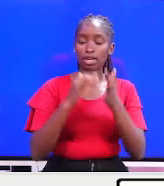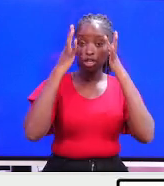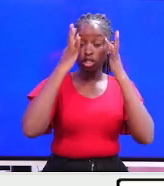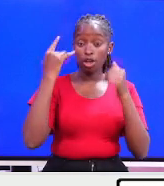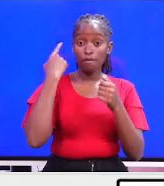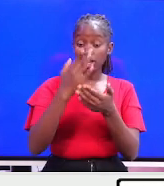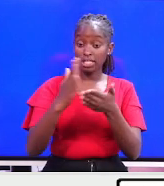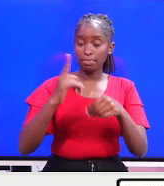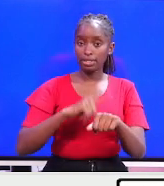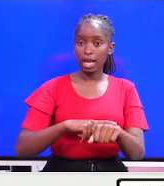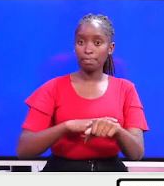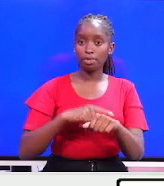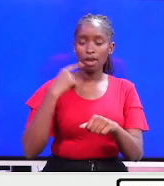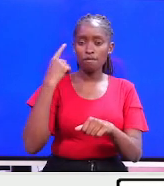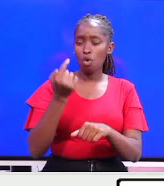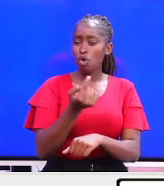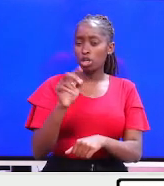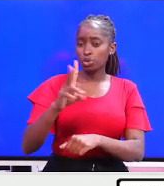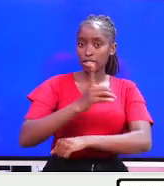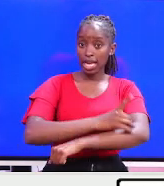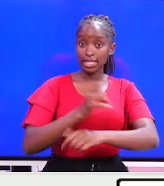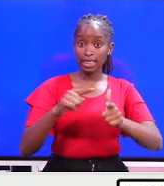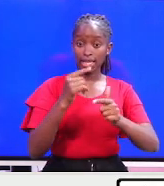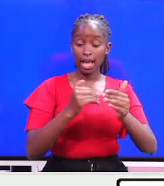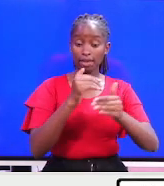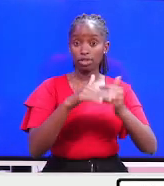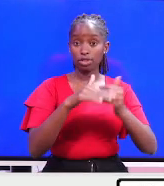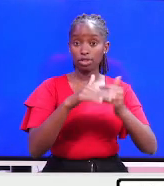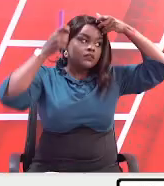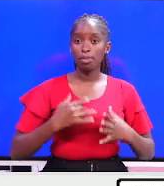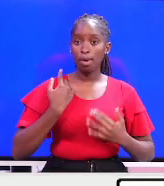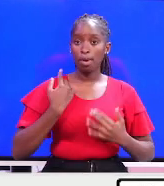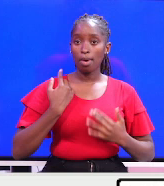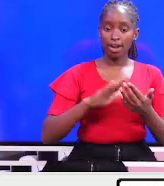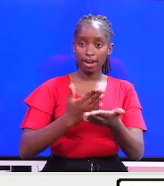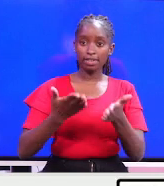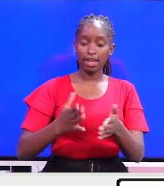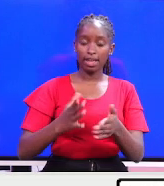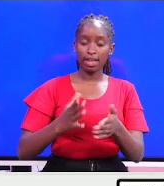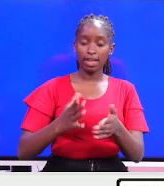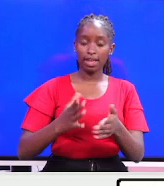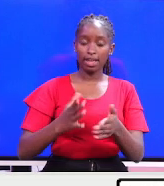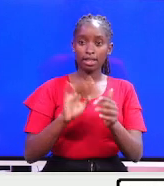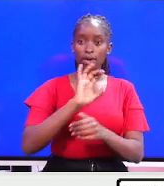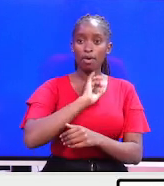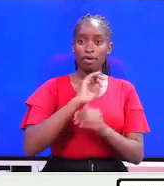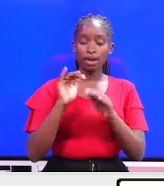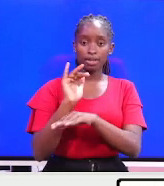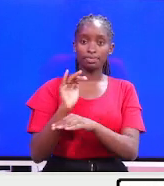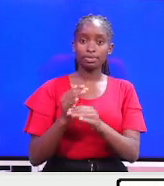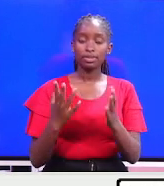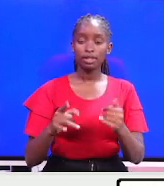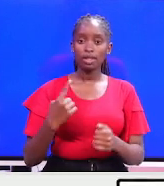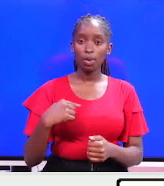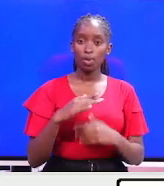muda tu ama kwa muda wa siku mbili hivi, baada ya wale ambao ni mawakili wake kuweza kufika hapa na kuwasilisha ombi kuhusiana na swala hilo. Hivyo